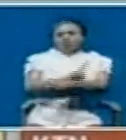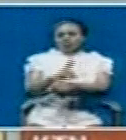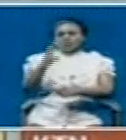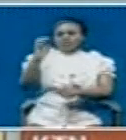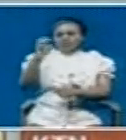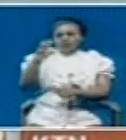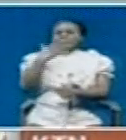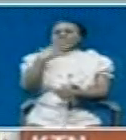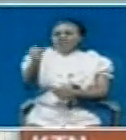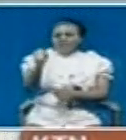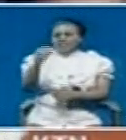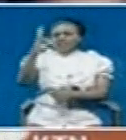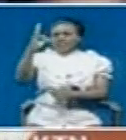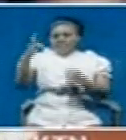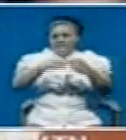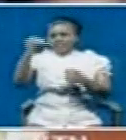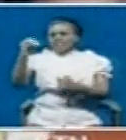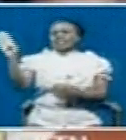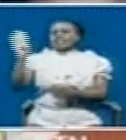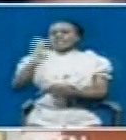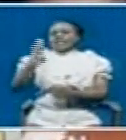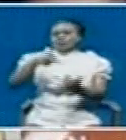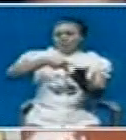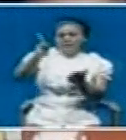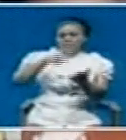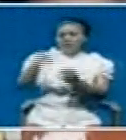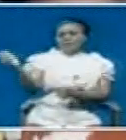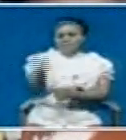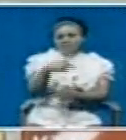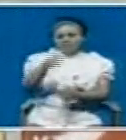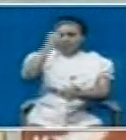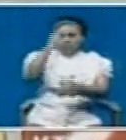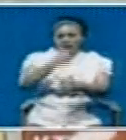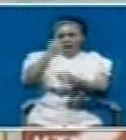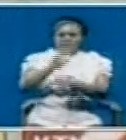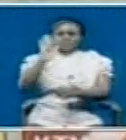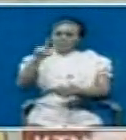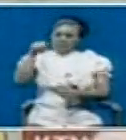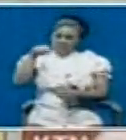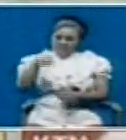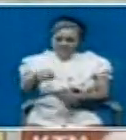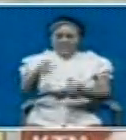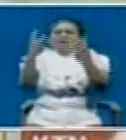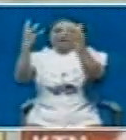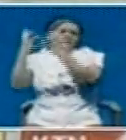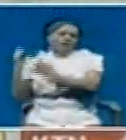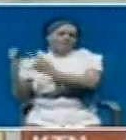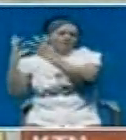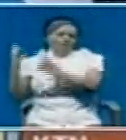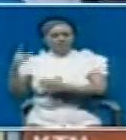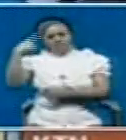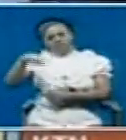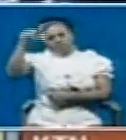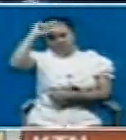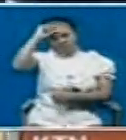bilioni 530 kila mwaka kulipa mishahara wafanyikazi wake, hiyo ikiwa ni gharama kubwa zaidi kwa